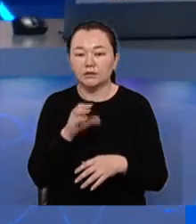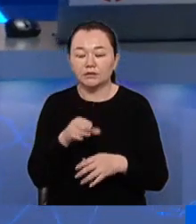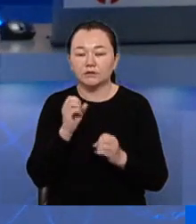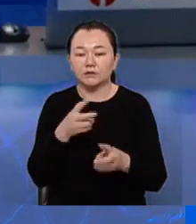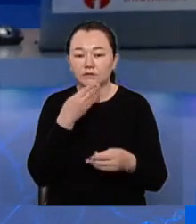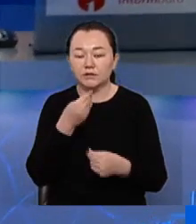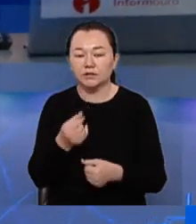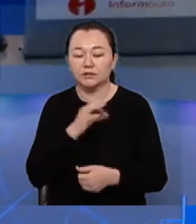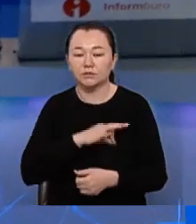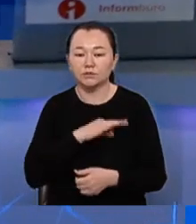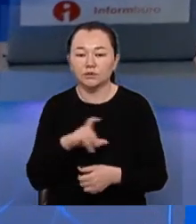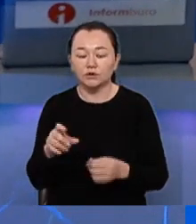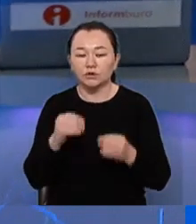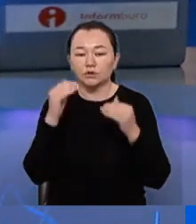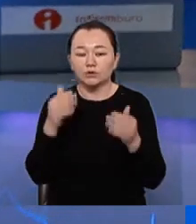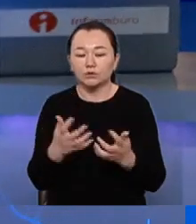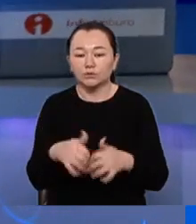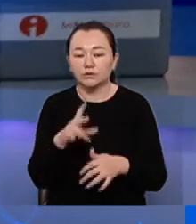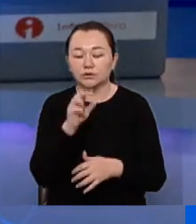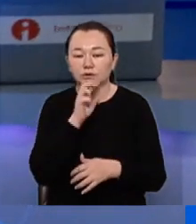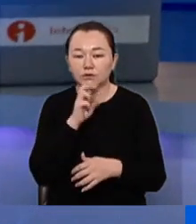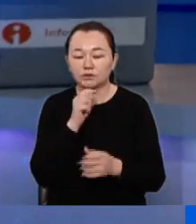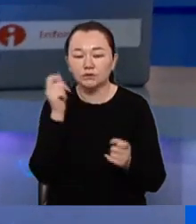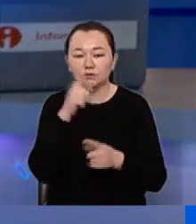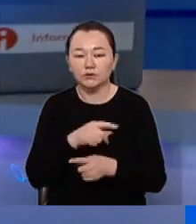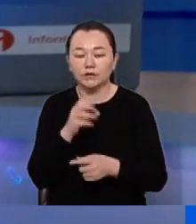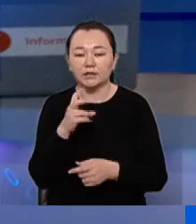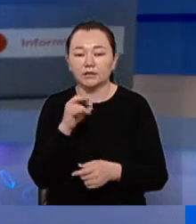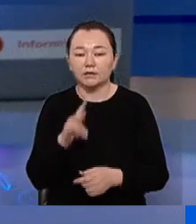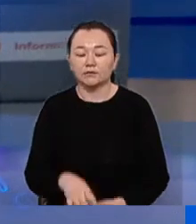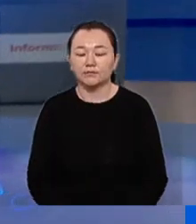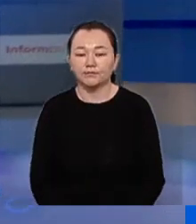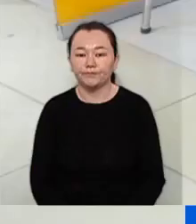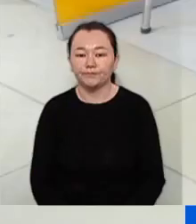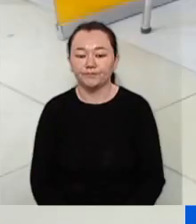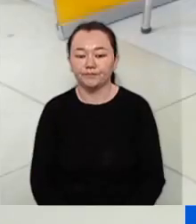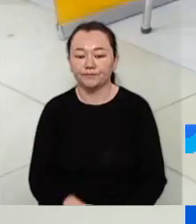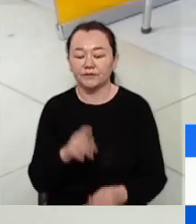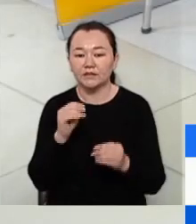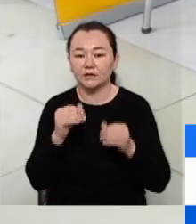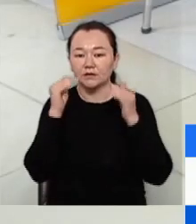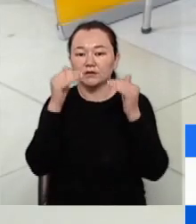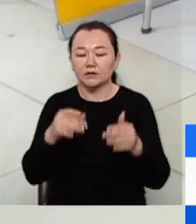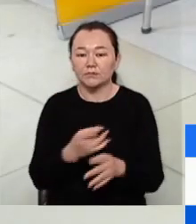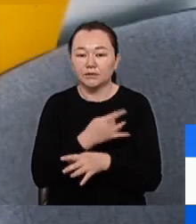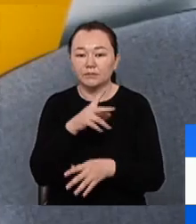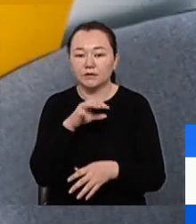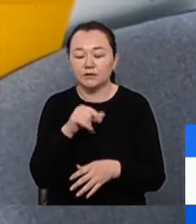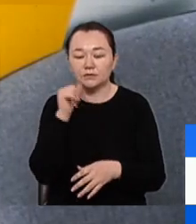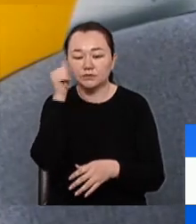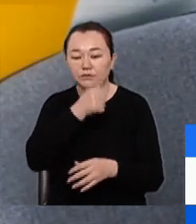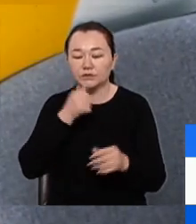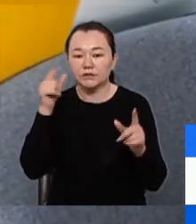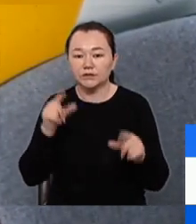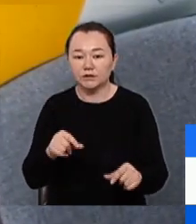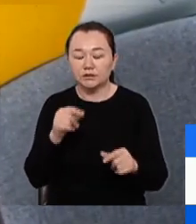решение на потребителях с учетом роста цен на горючее узнавал елеман райымбеков инфляция впервые с марта прошлого года